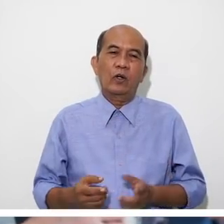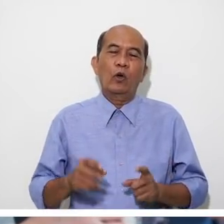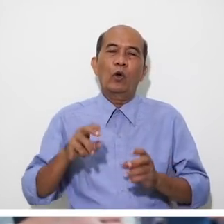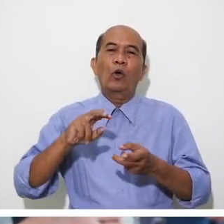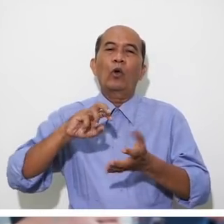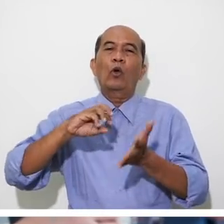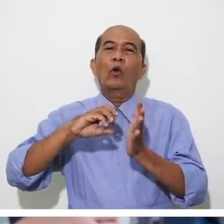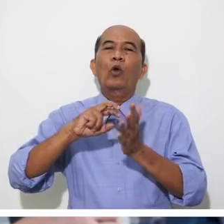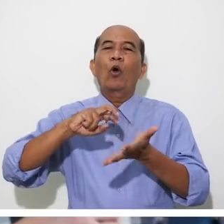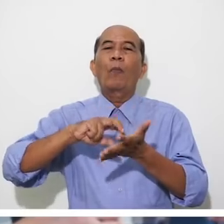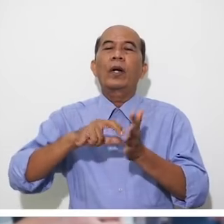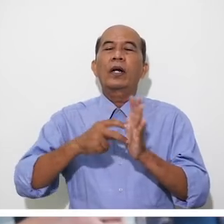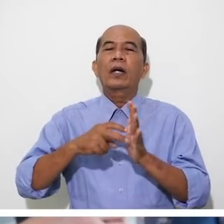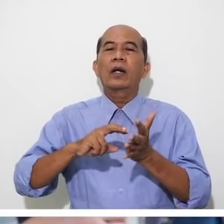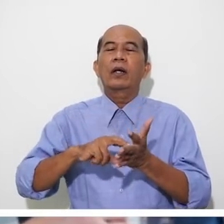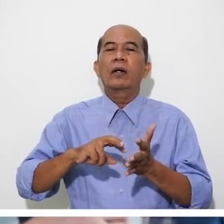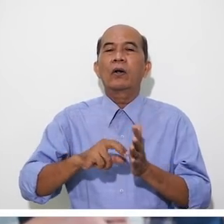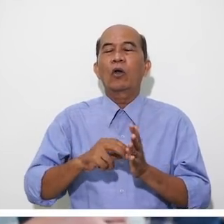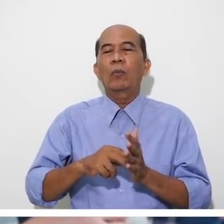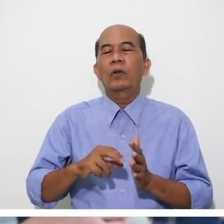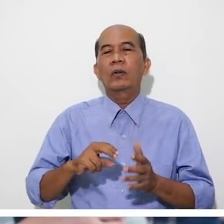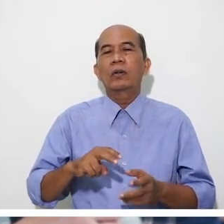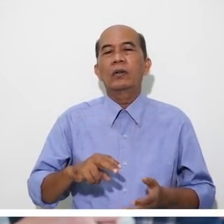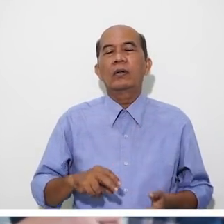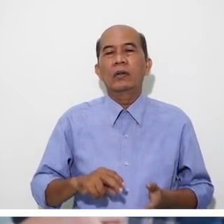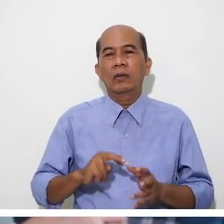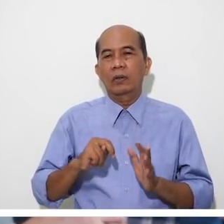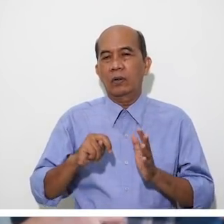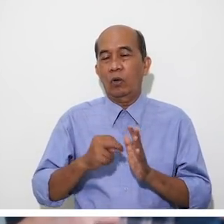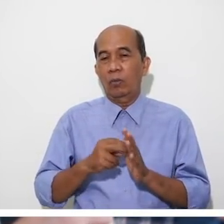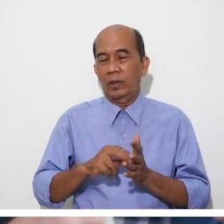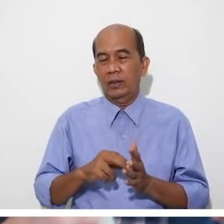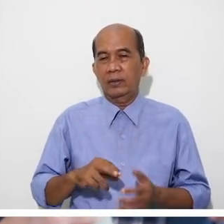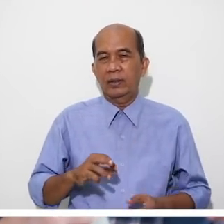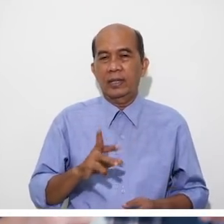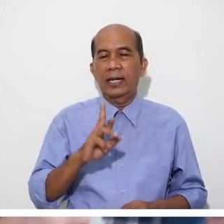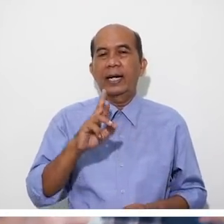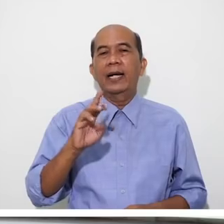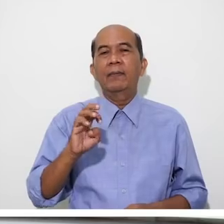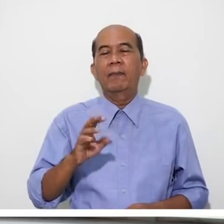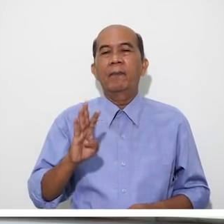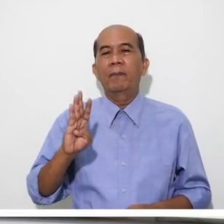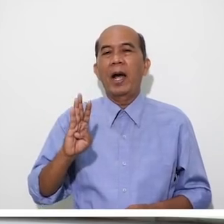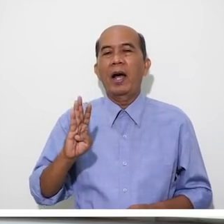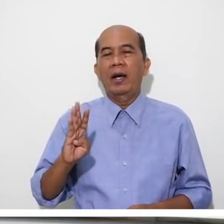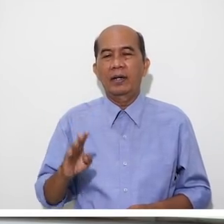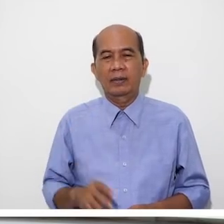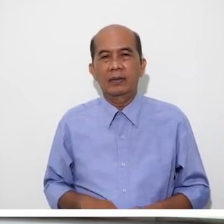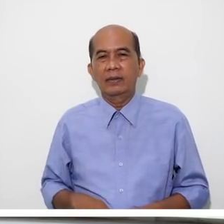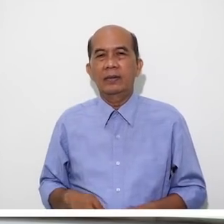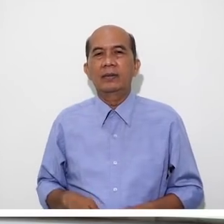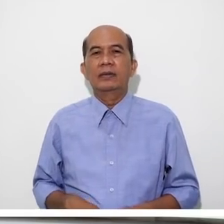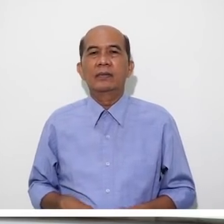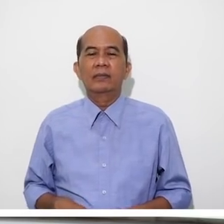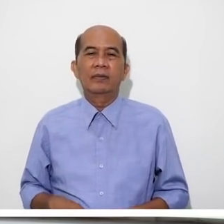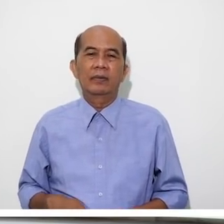rekening gereja-gereja kita masing-masing. Teman-teman dipersilakan untuk memberikan persembahan yang terbaik kepada Tuhan. Karena Roma 12 ayat